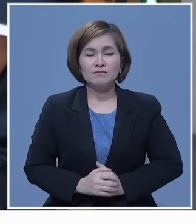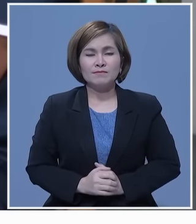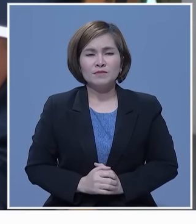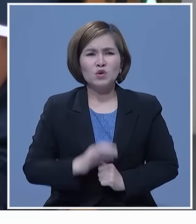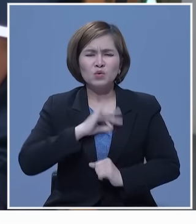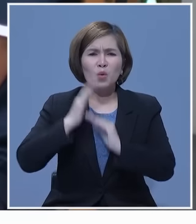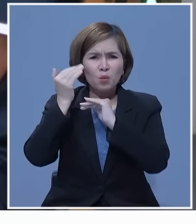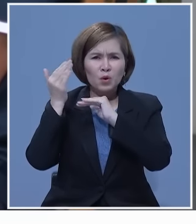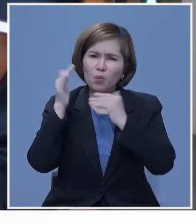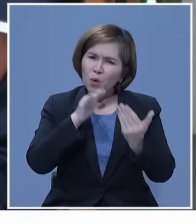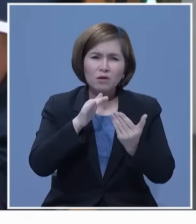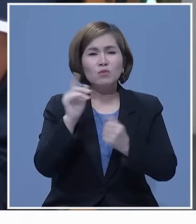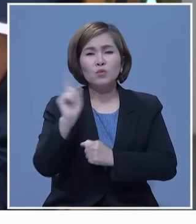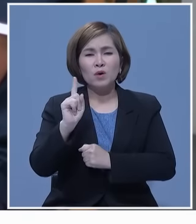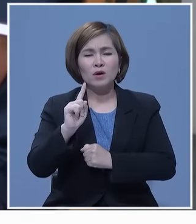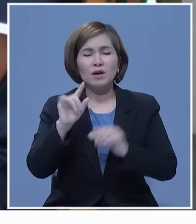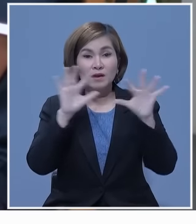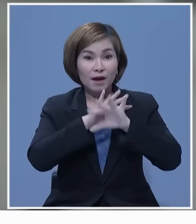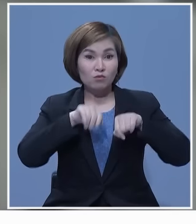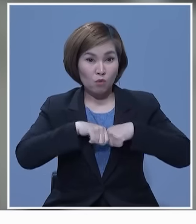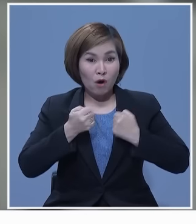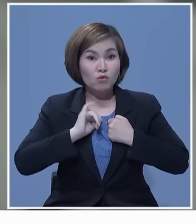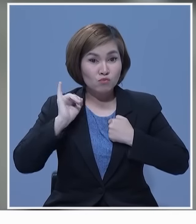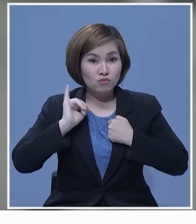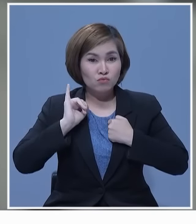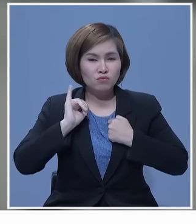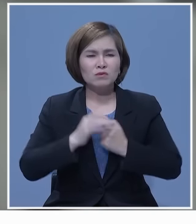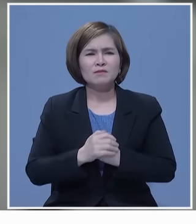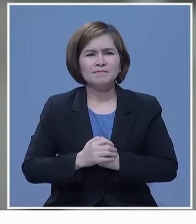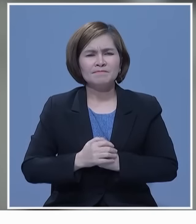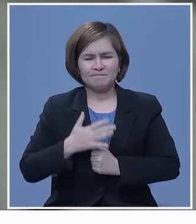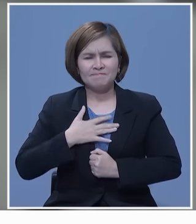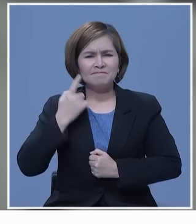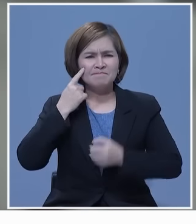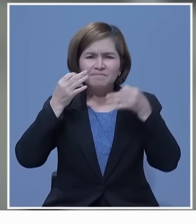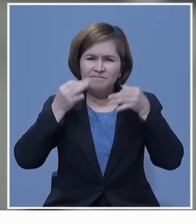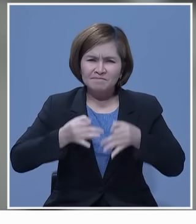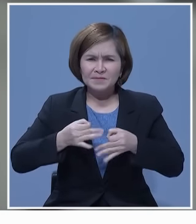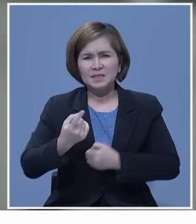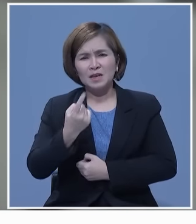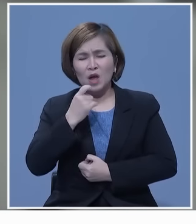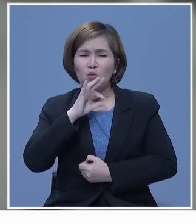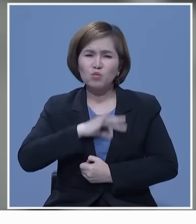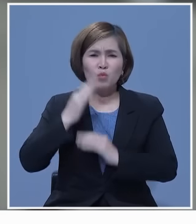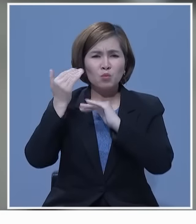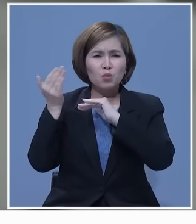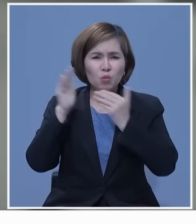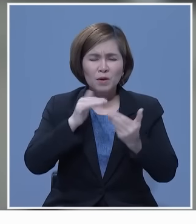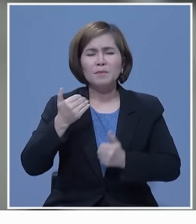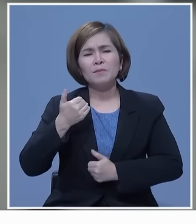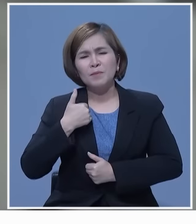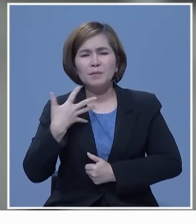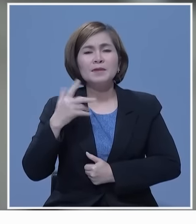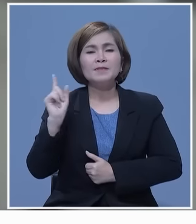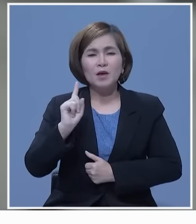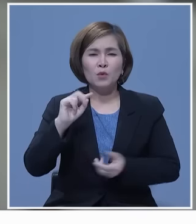ผิดหวังมั้ยเค้าเรียกว่าเป็นคนถ้าเป็นคนอกหักได้มั้ยมันเป็นเรื่องที่ต้องตัดสินใจถามว่าอกหักหรือไม่คงไม่ได้